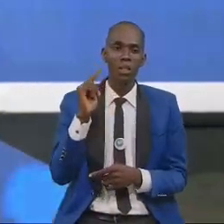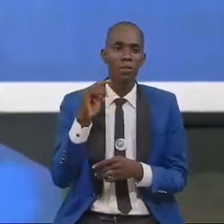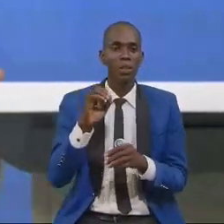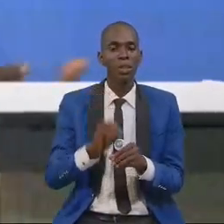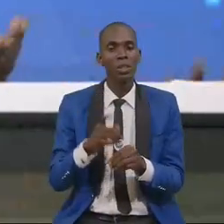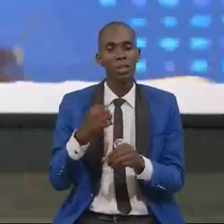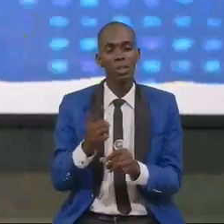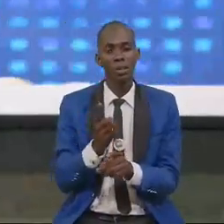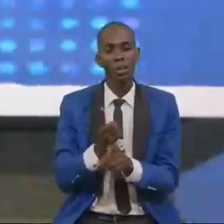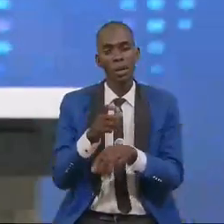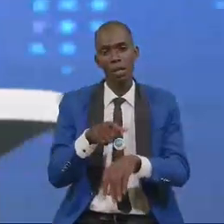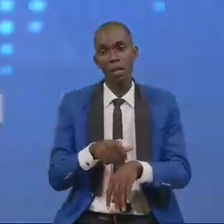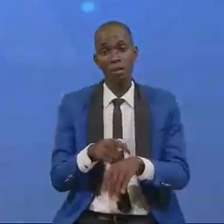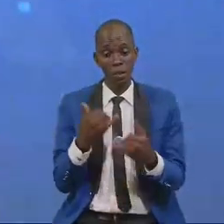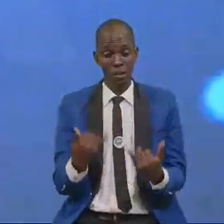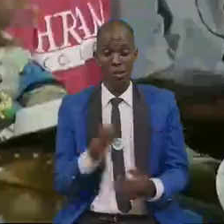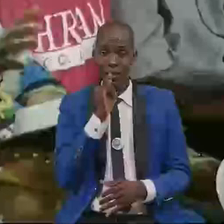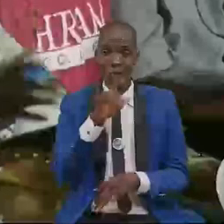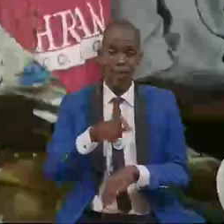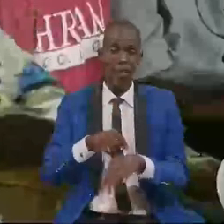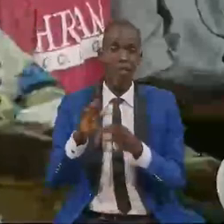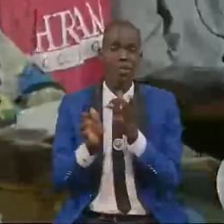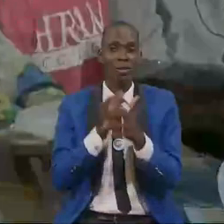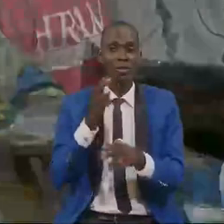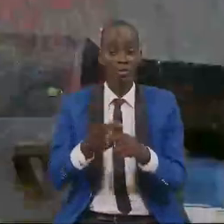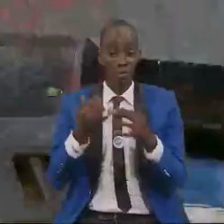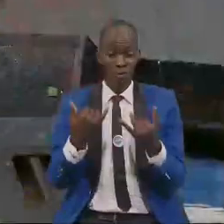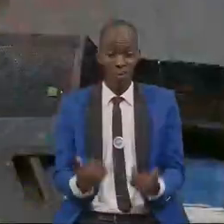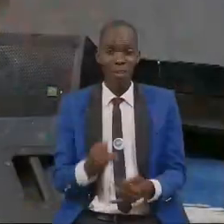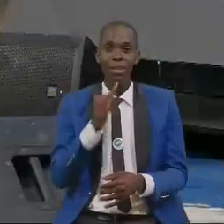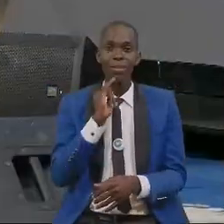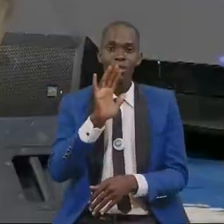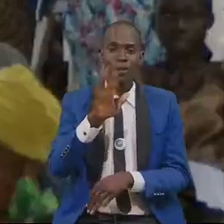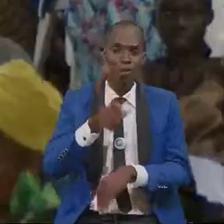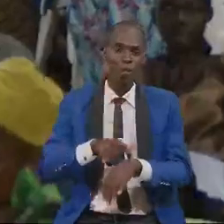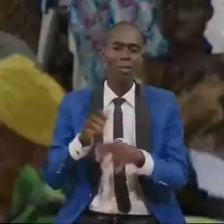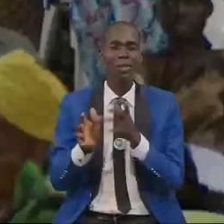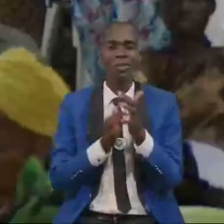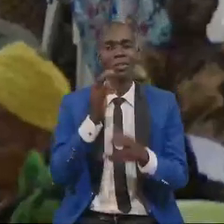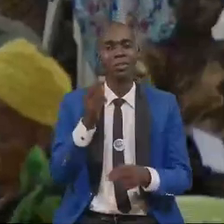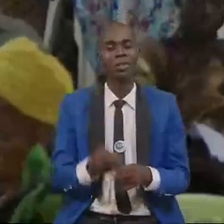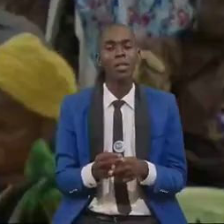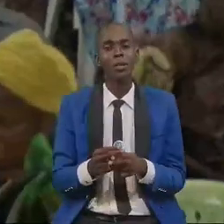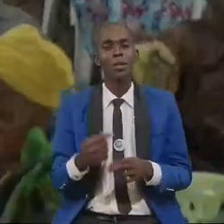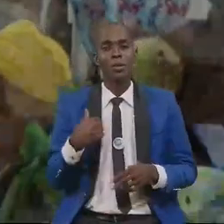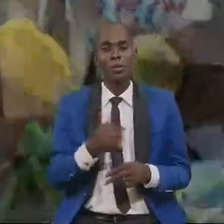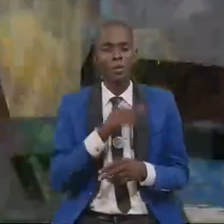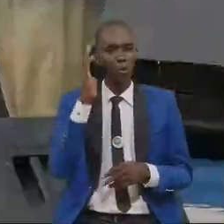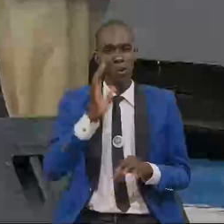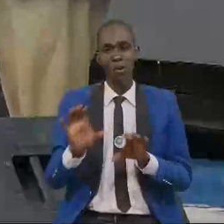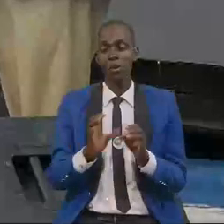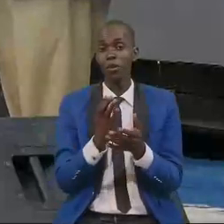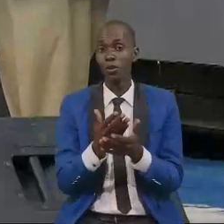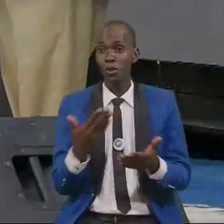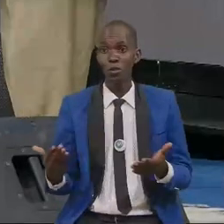c'est là le témoignage rendu en son propre temps c'est ton temps maintenant j'ai dit voici ton temps nous allons faire quelque chose